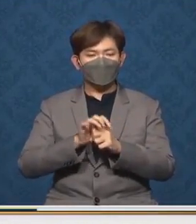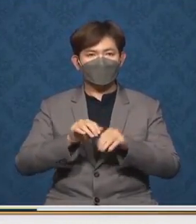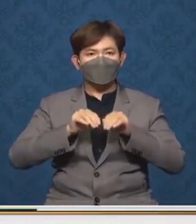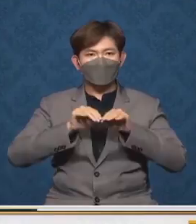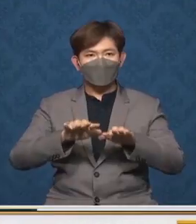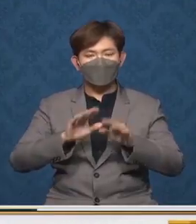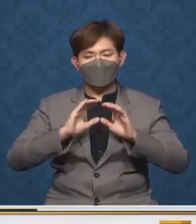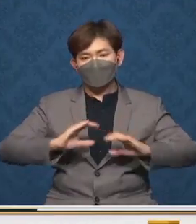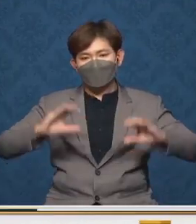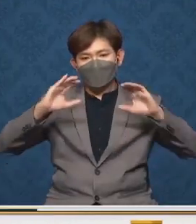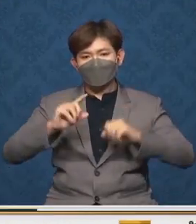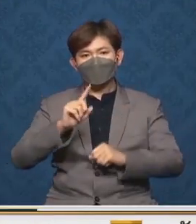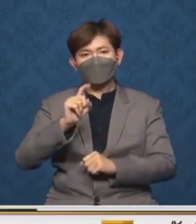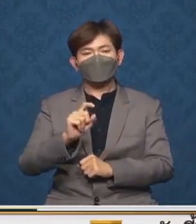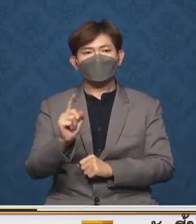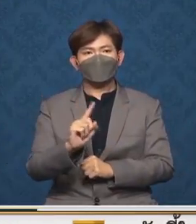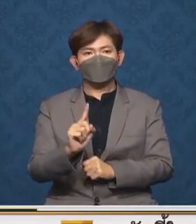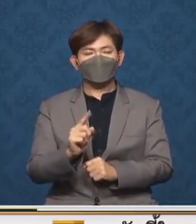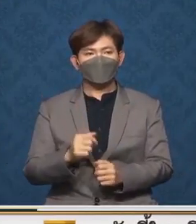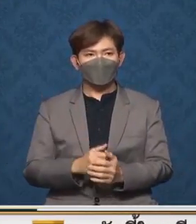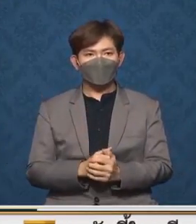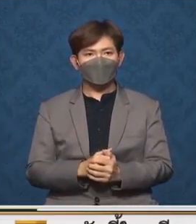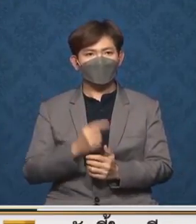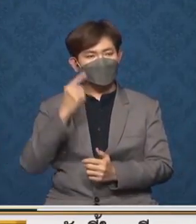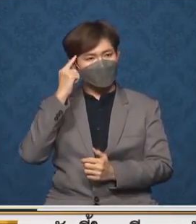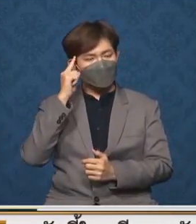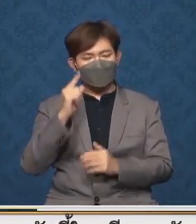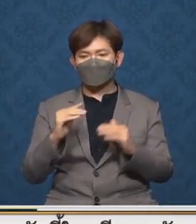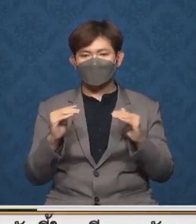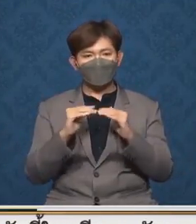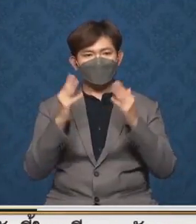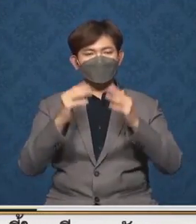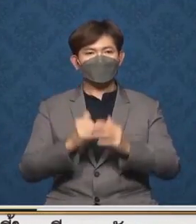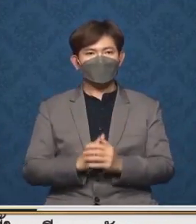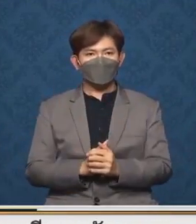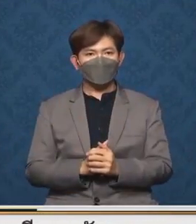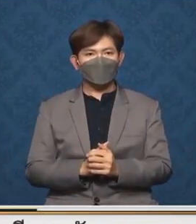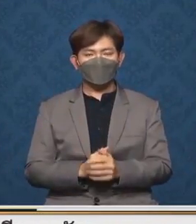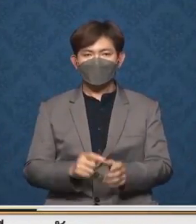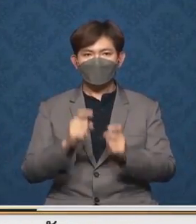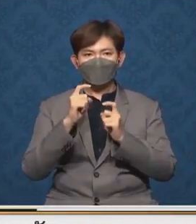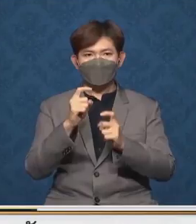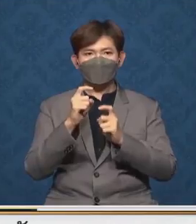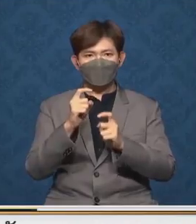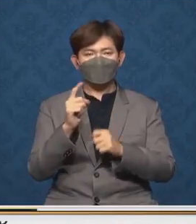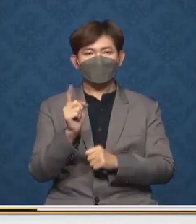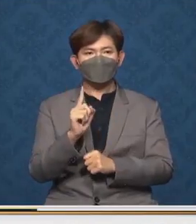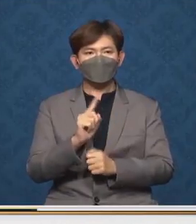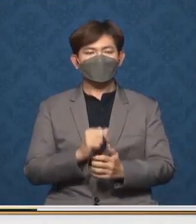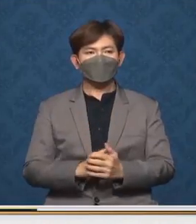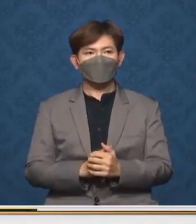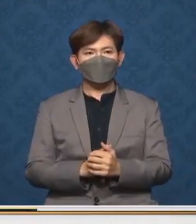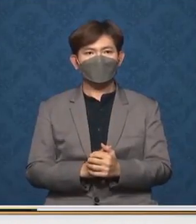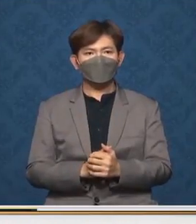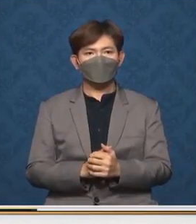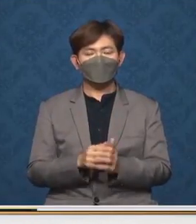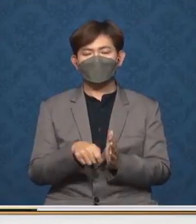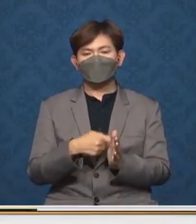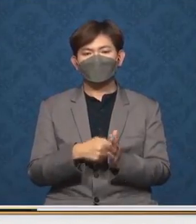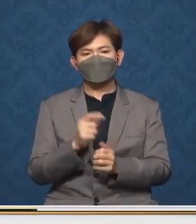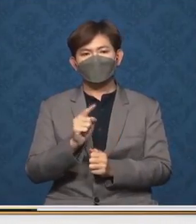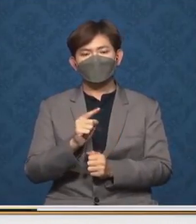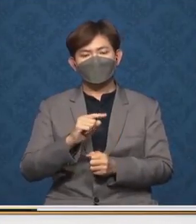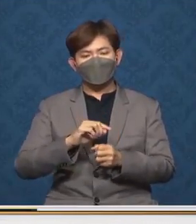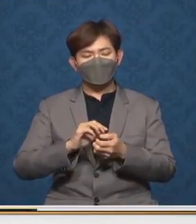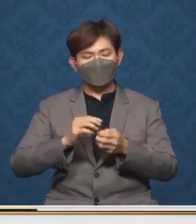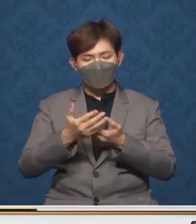ากับรัฐบาลฆ่าความตายนั้นผมว่าไม่เป็นธรรมนะครับแล้วก็เป็นอันตรายนะครับเหตุใดจึงไม่พิจารณ